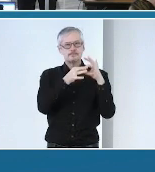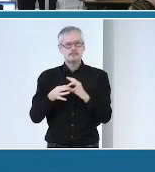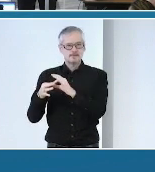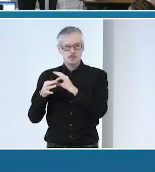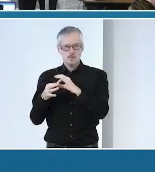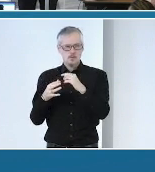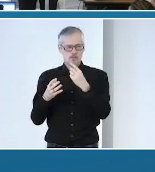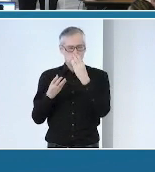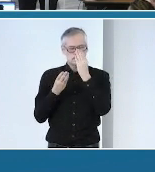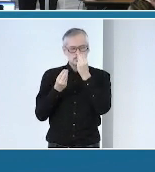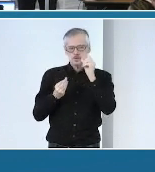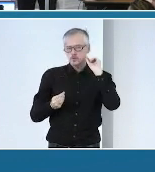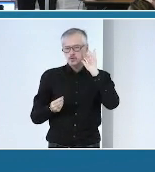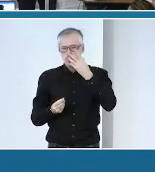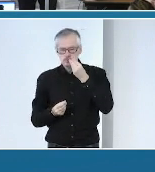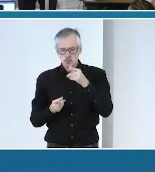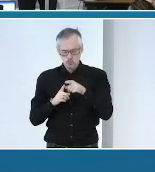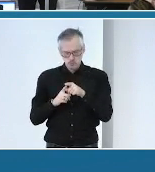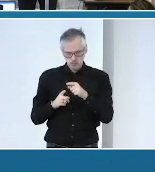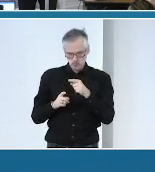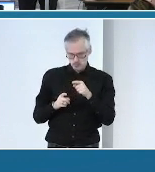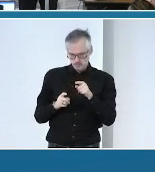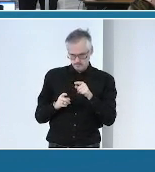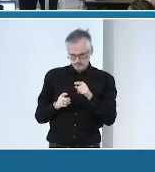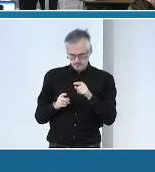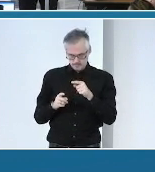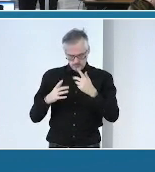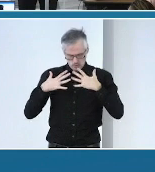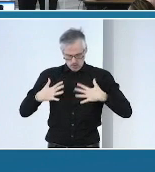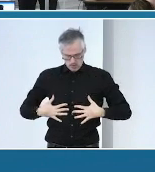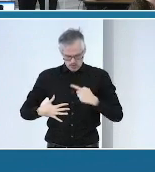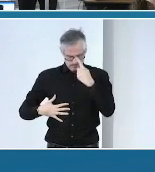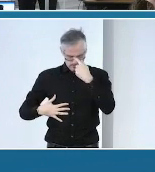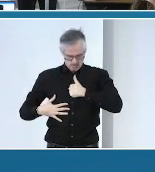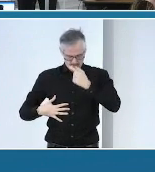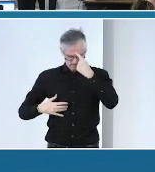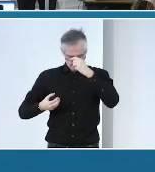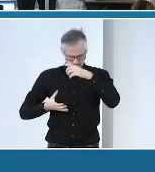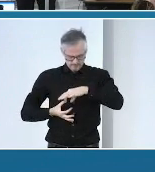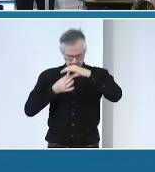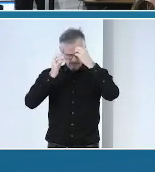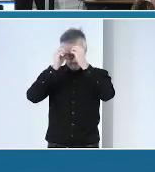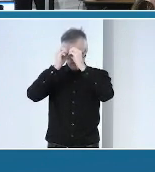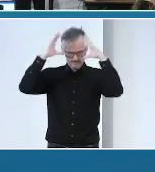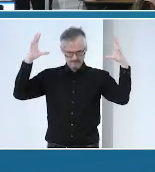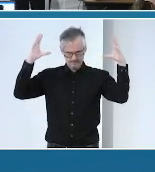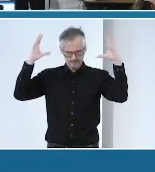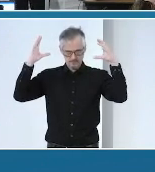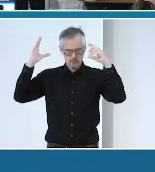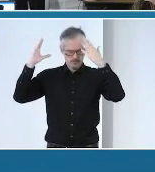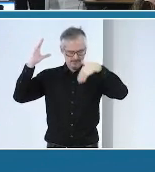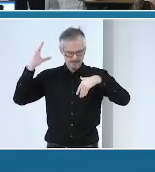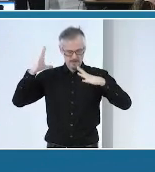proprioceptive, de façon, bon, comme on a vu, le système vestibulaire fait partie, l'information vestibulaire fait partie de